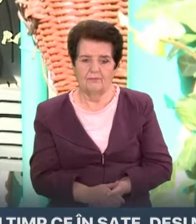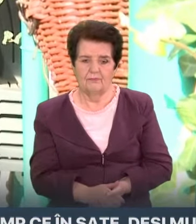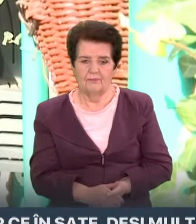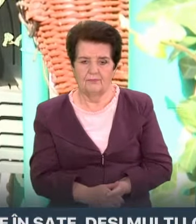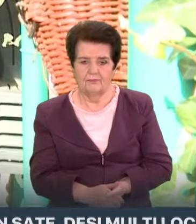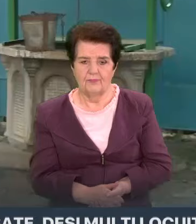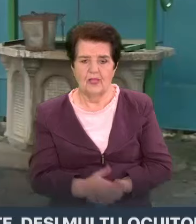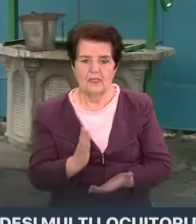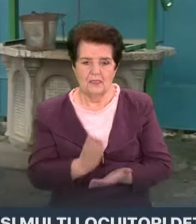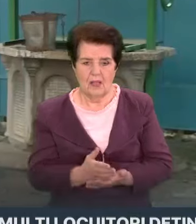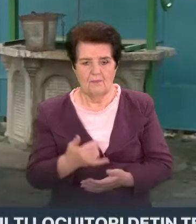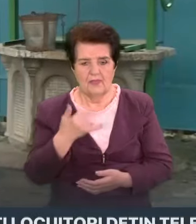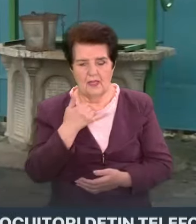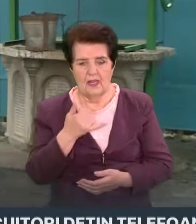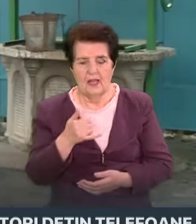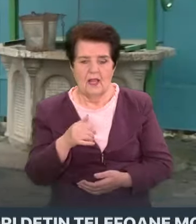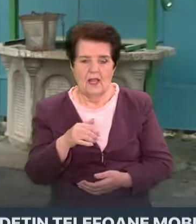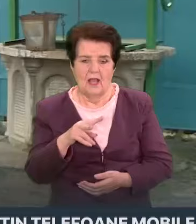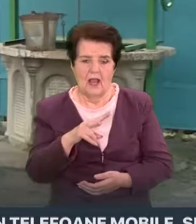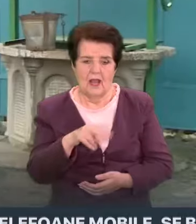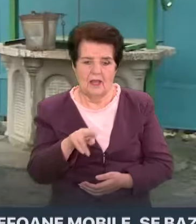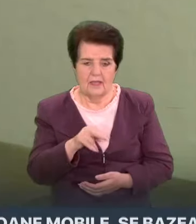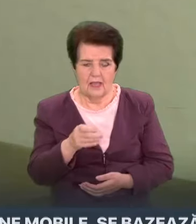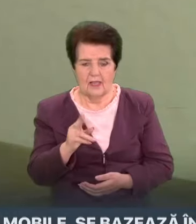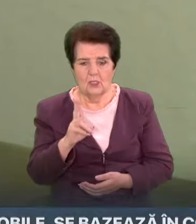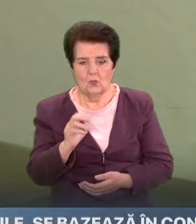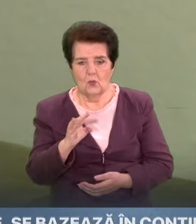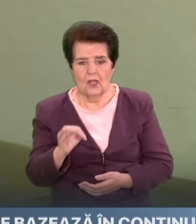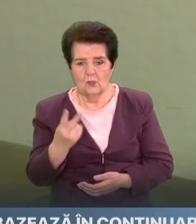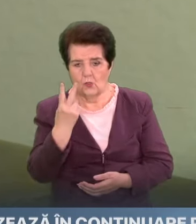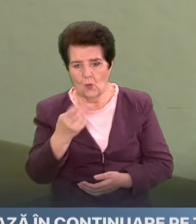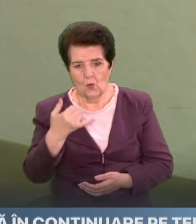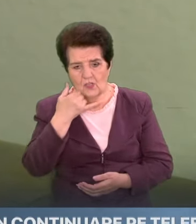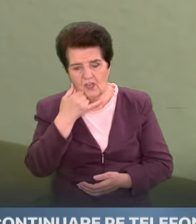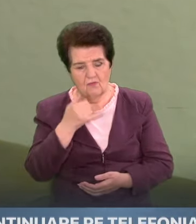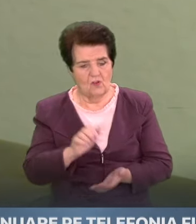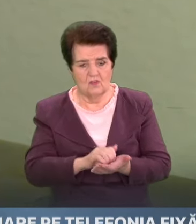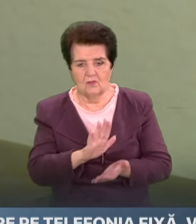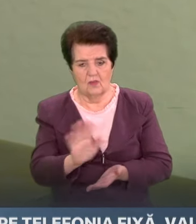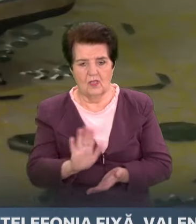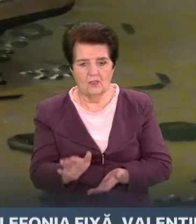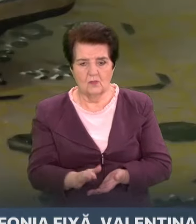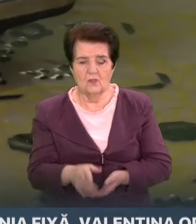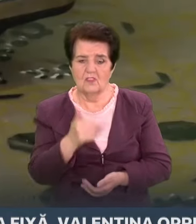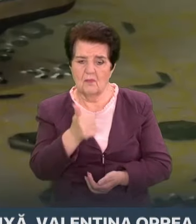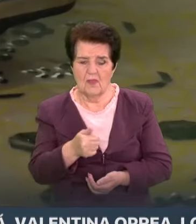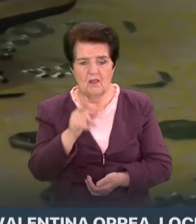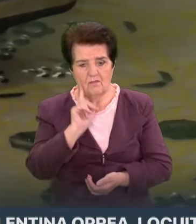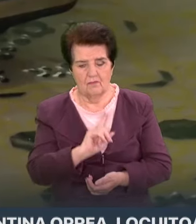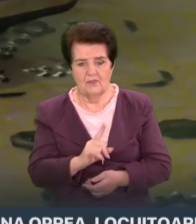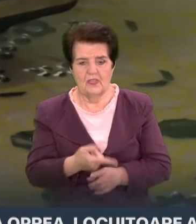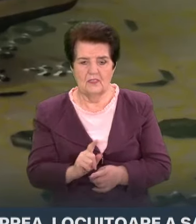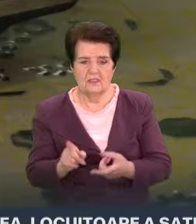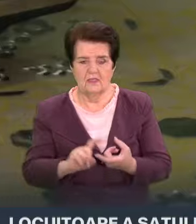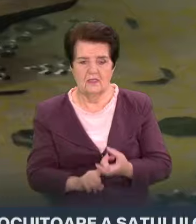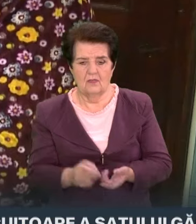să am telefon. Lidia Țurcanu are în casă 2 telefoane. Femeia spune că nu renunță la ele, pentru că așa este mai simplu să ia legătura